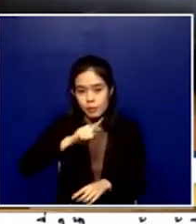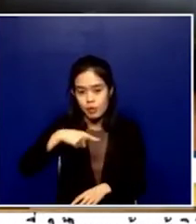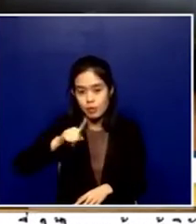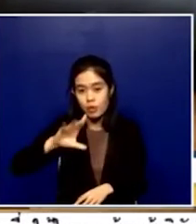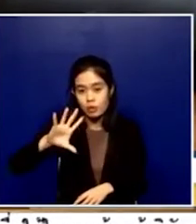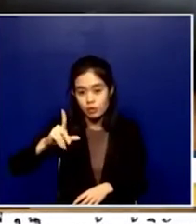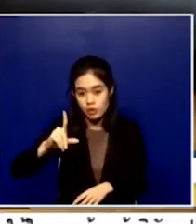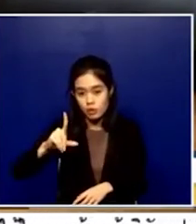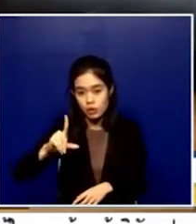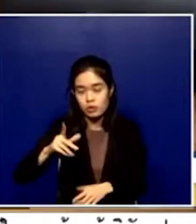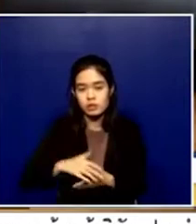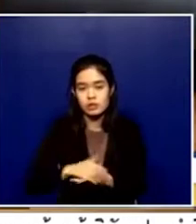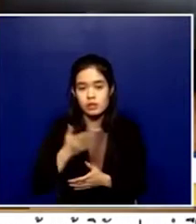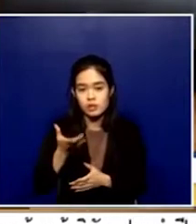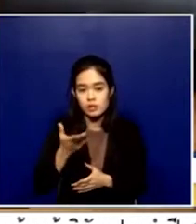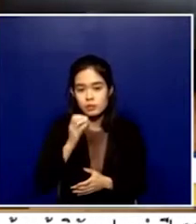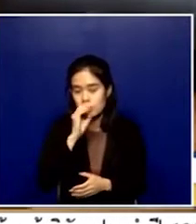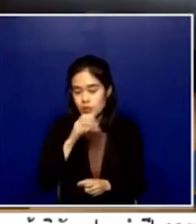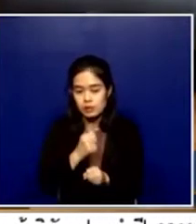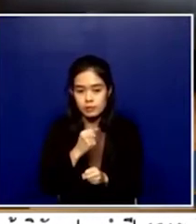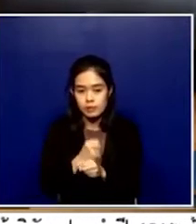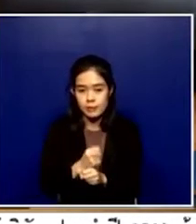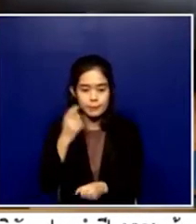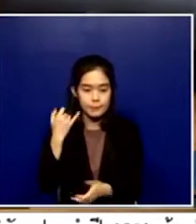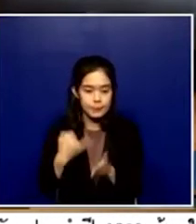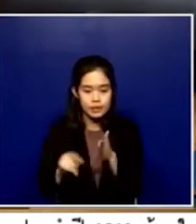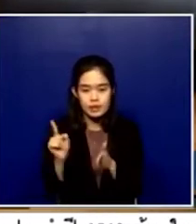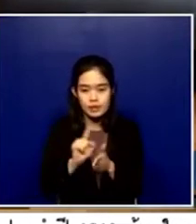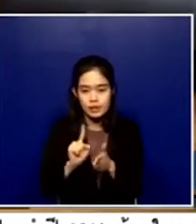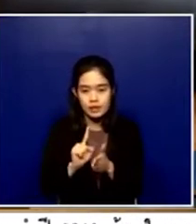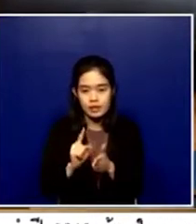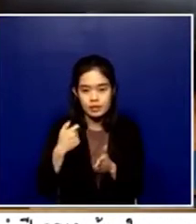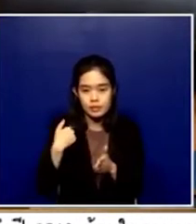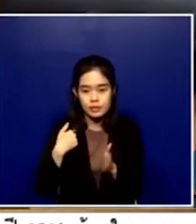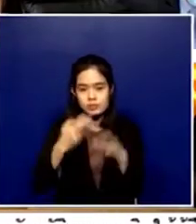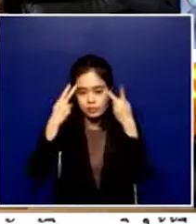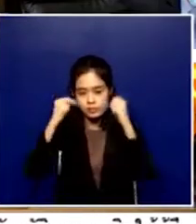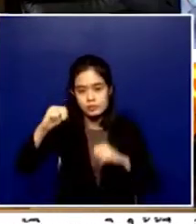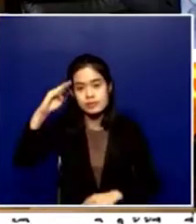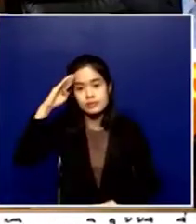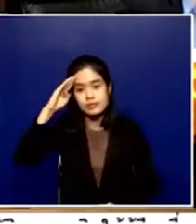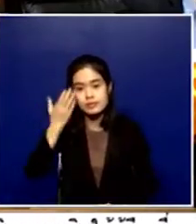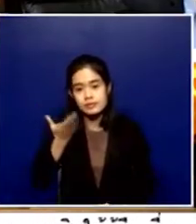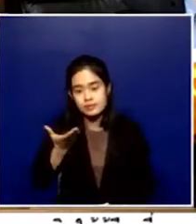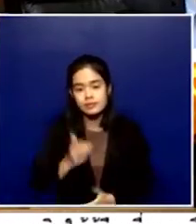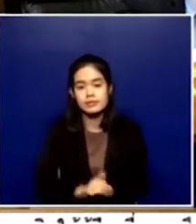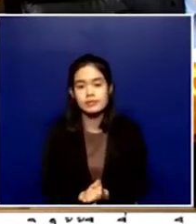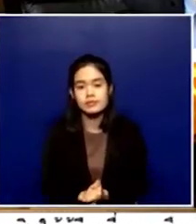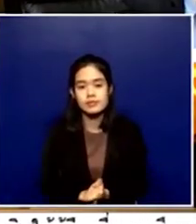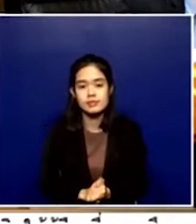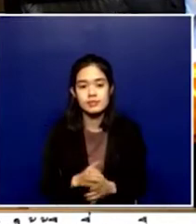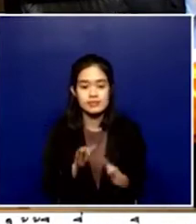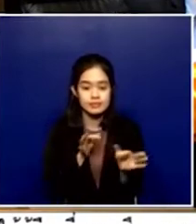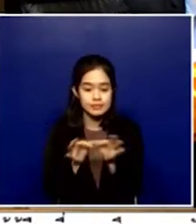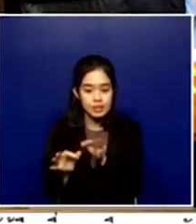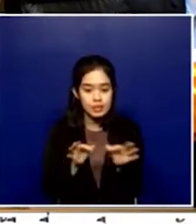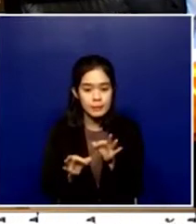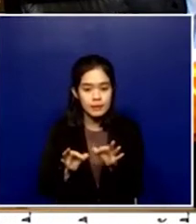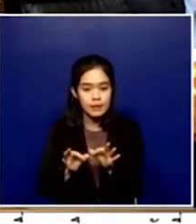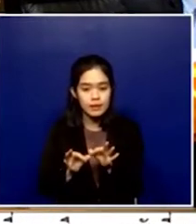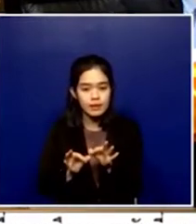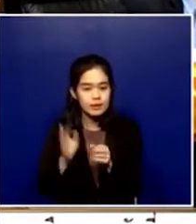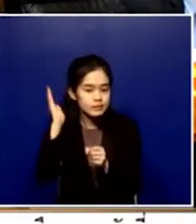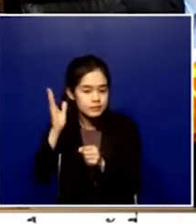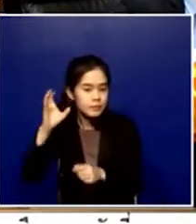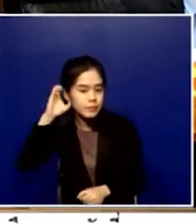ได้พยารัไี่ รป. กขอที่ทฉันอภิบรยไม่ไ เว้ายแร ท่